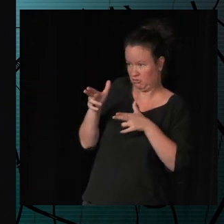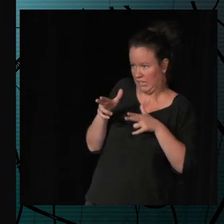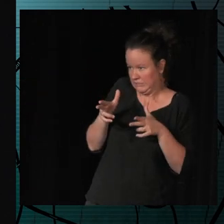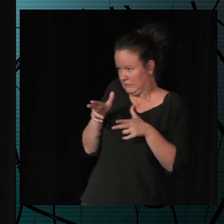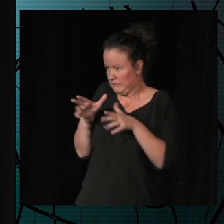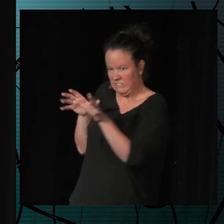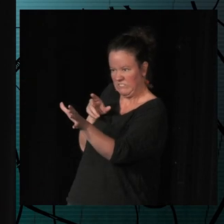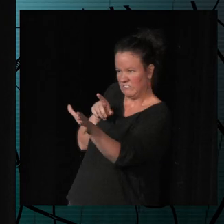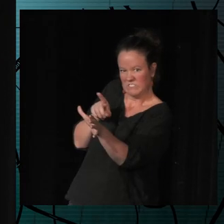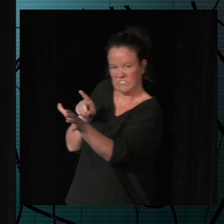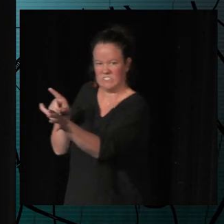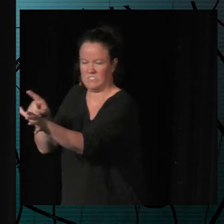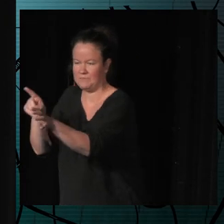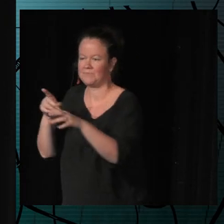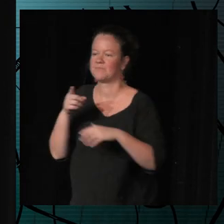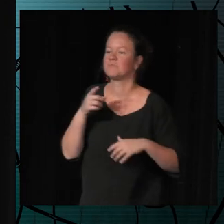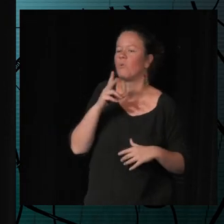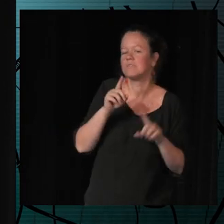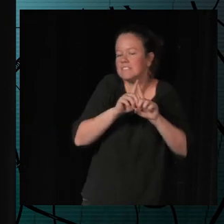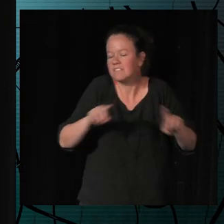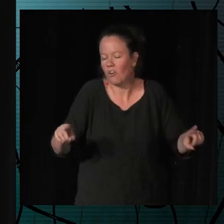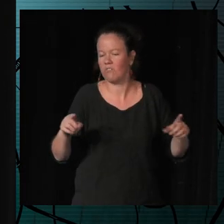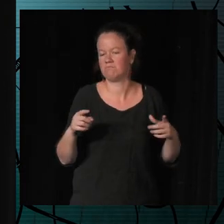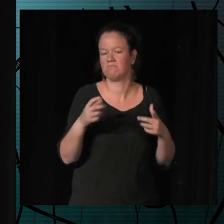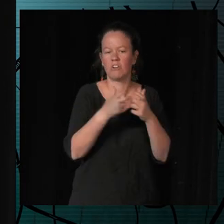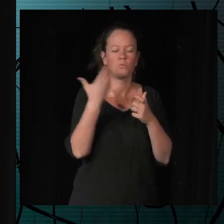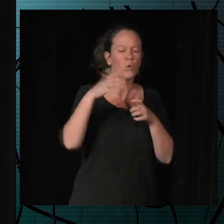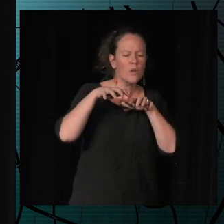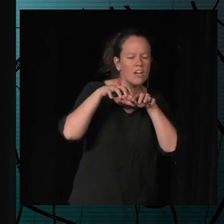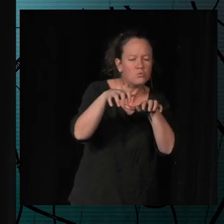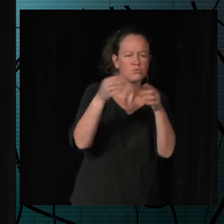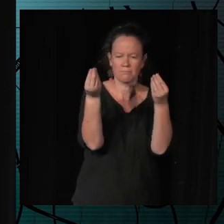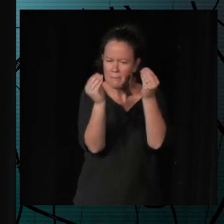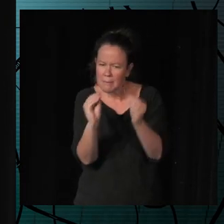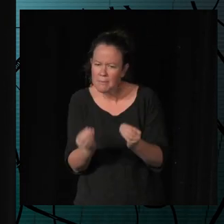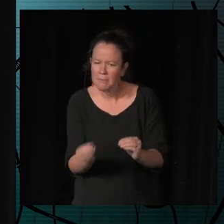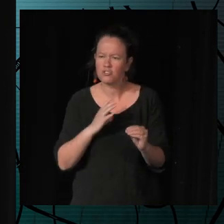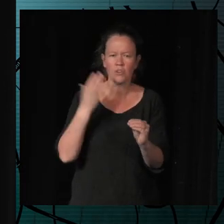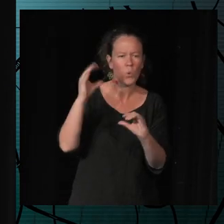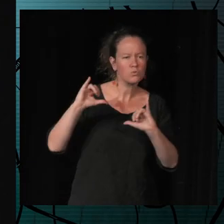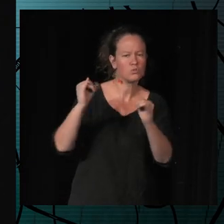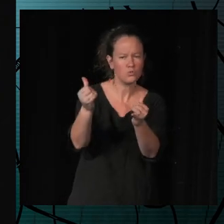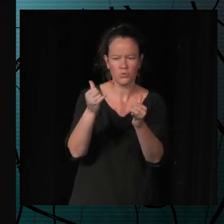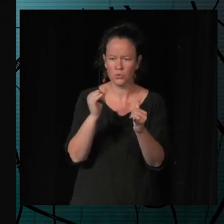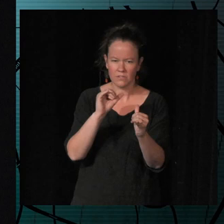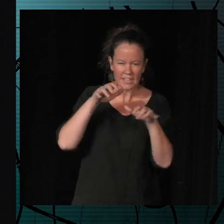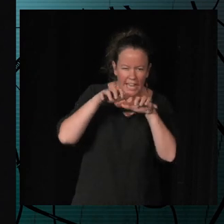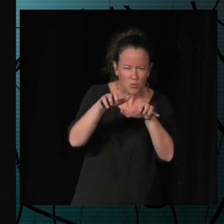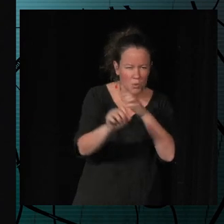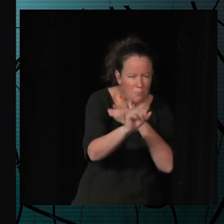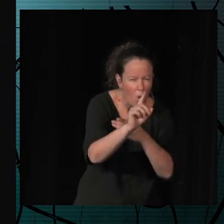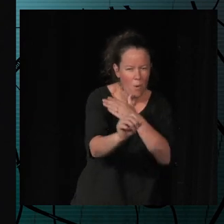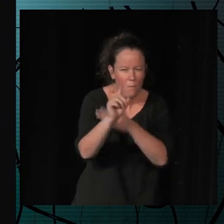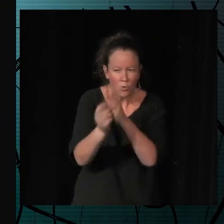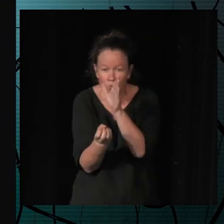spécialement terrifiant on est très très loin d'un Monster design comme on peut avoir dans des bloodborn ou ce genre de choses où on a vraiment il a une inventivité au niveau des créatures qui